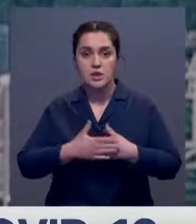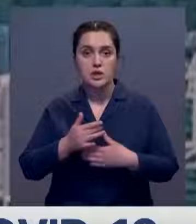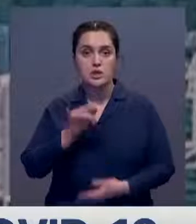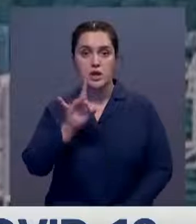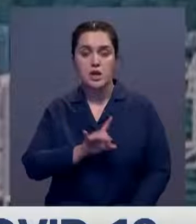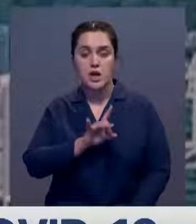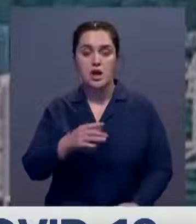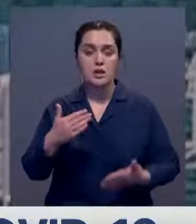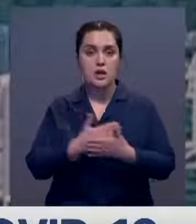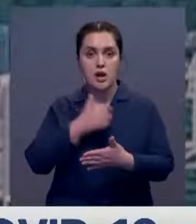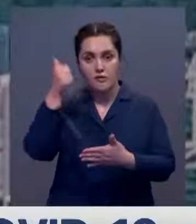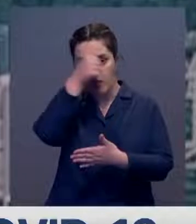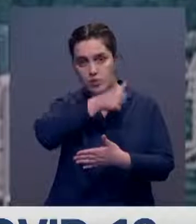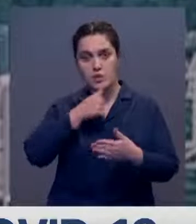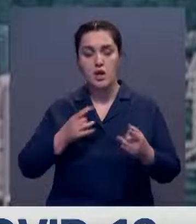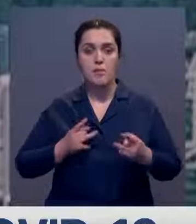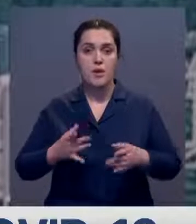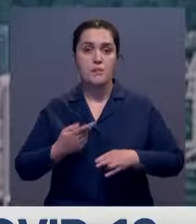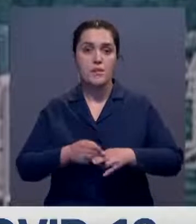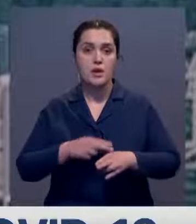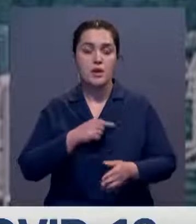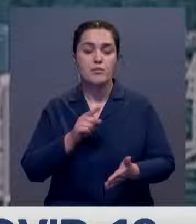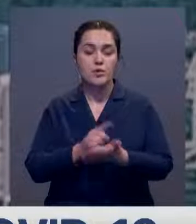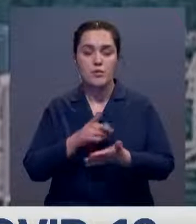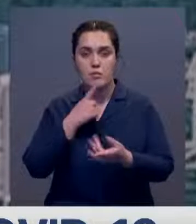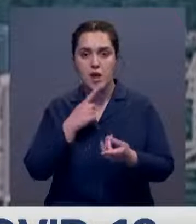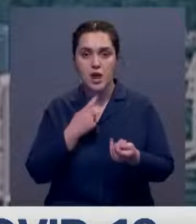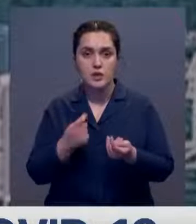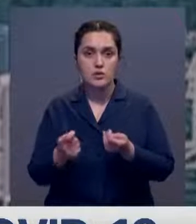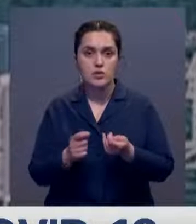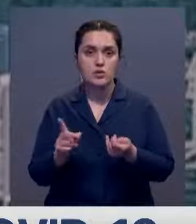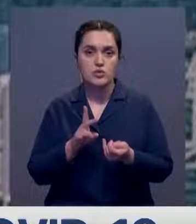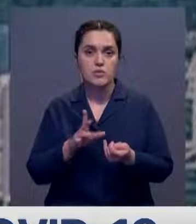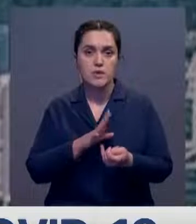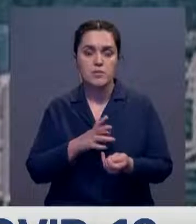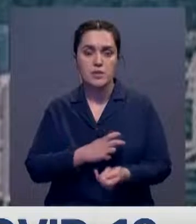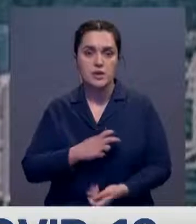Рождество и новогодние праздники, поэтому нам нужно быть осторожными, чтобы не подвергать себя риску.